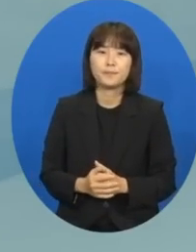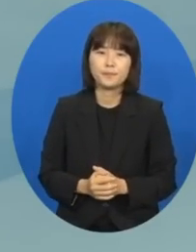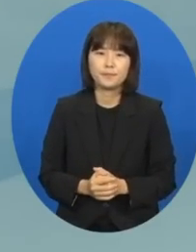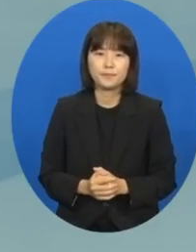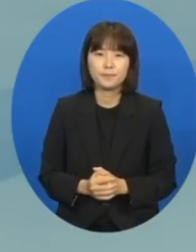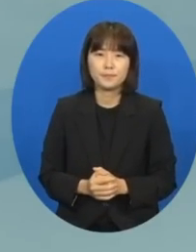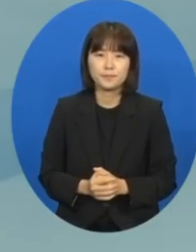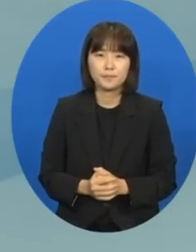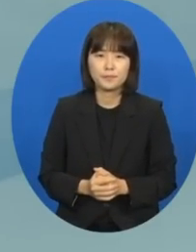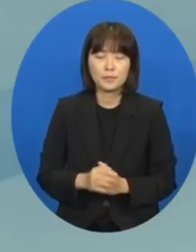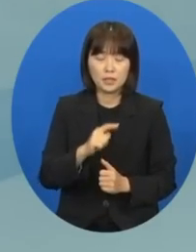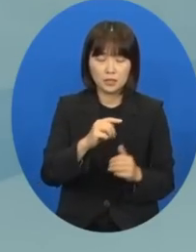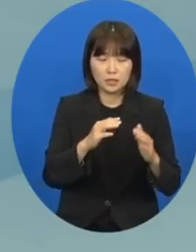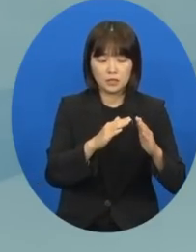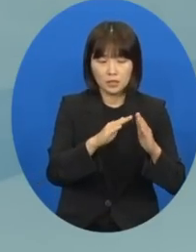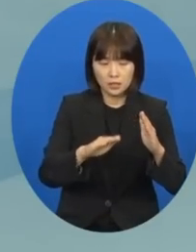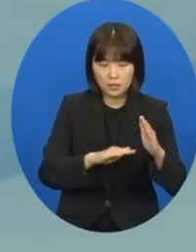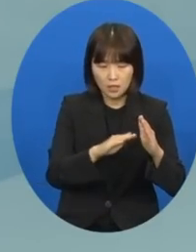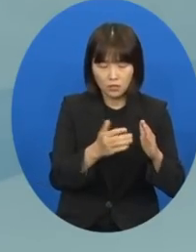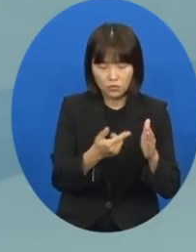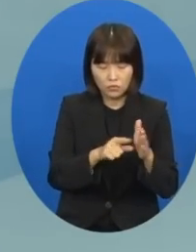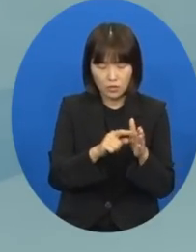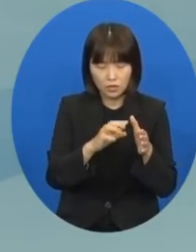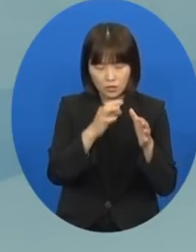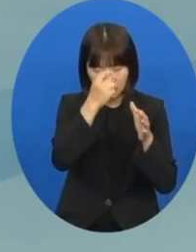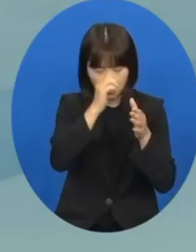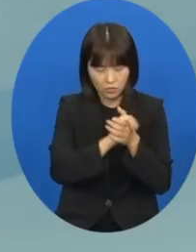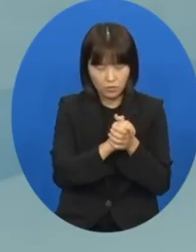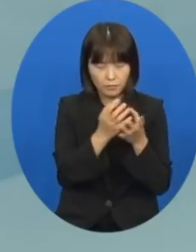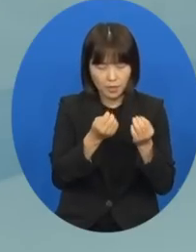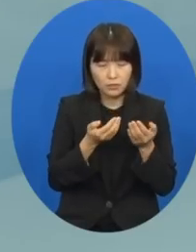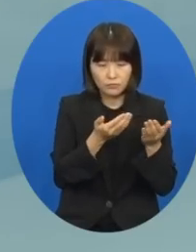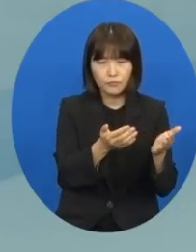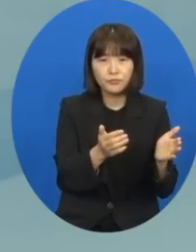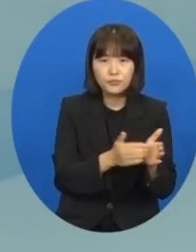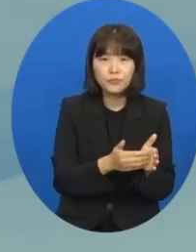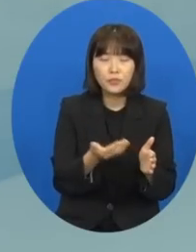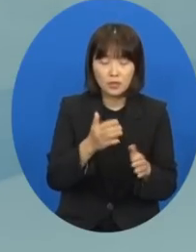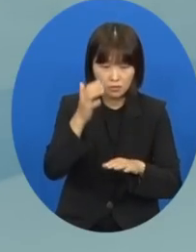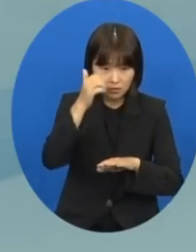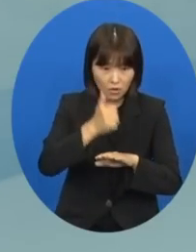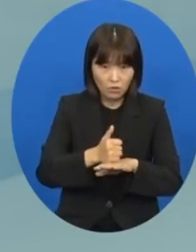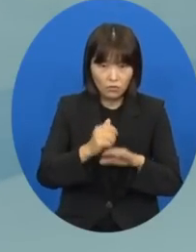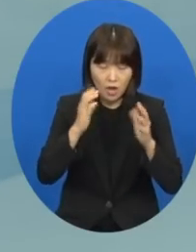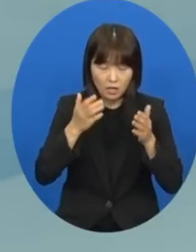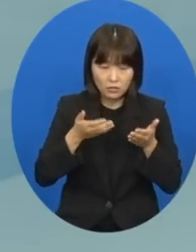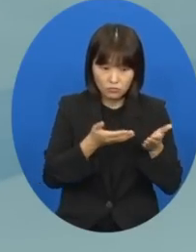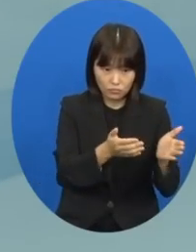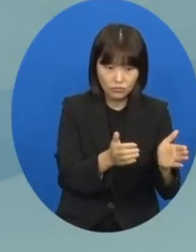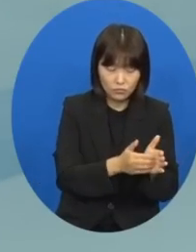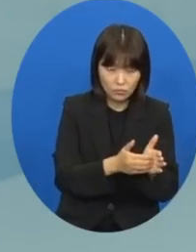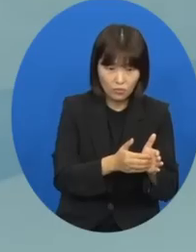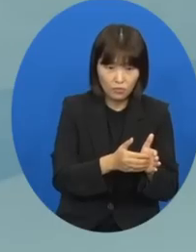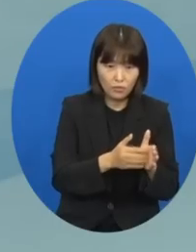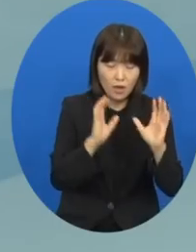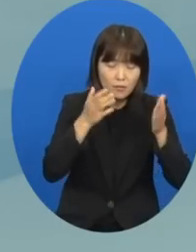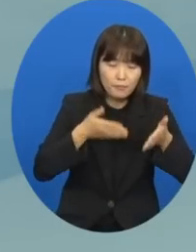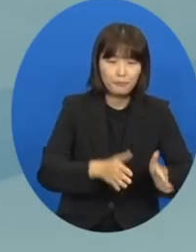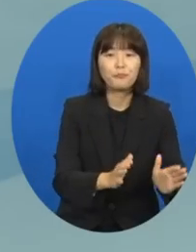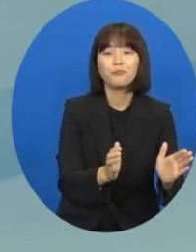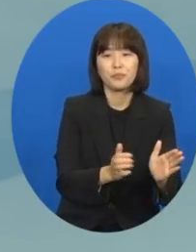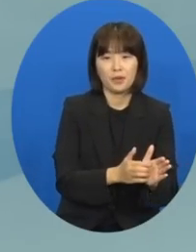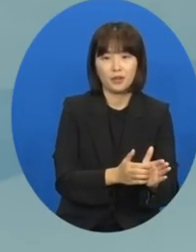그 가정을 위해 참 많이 기도를 했는데요. 결국 생명을 주셨어요. 그래서 나았습니다. 그걸